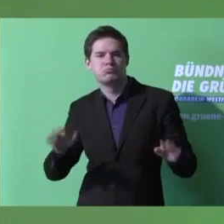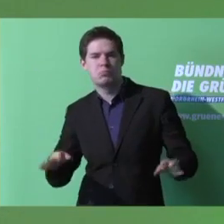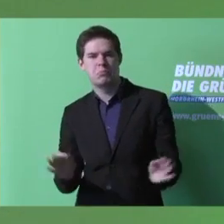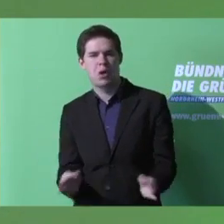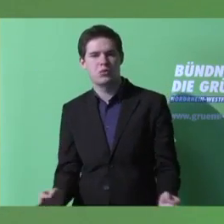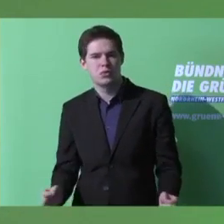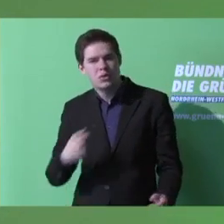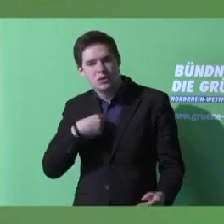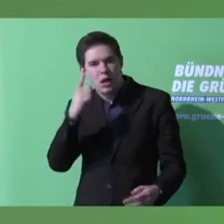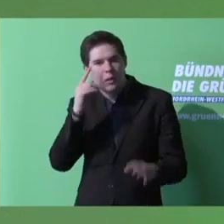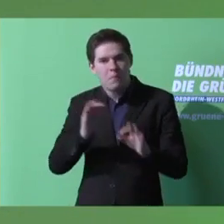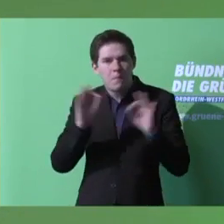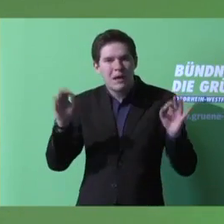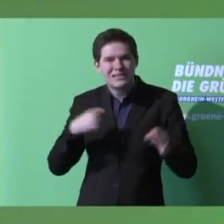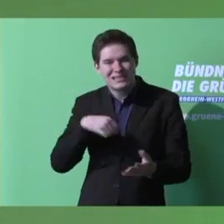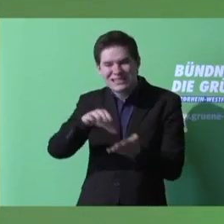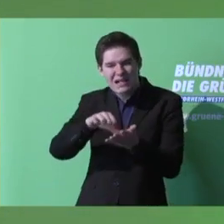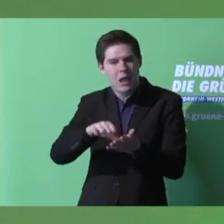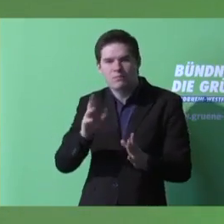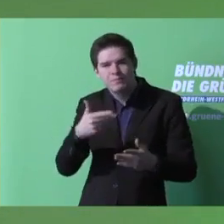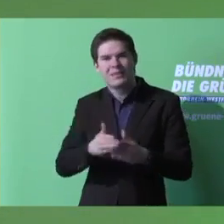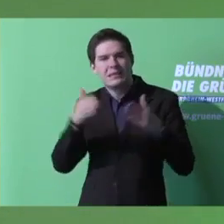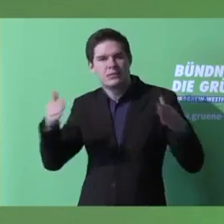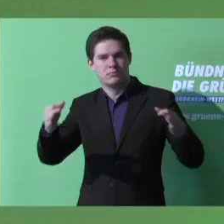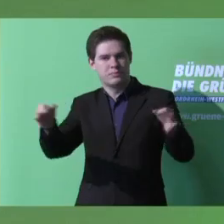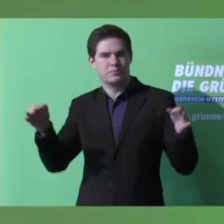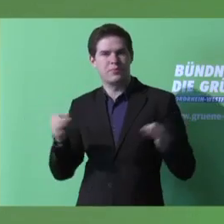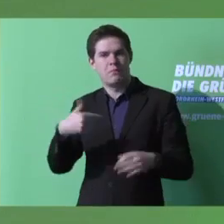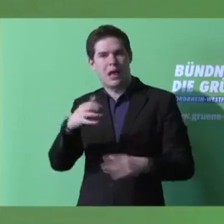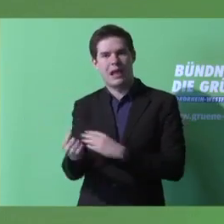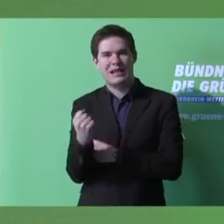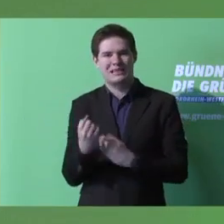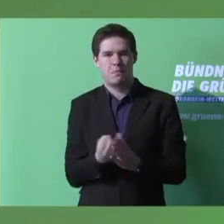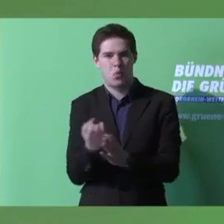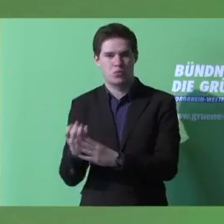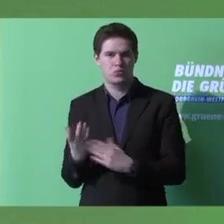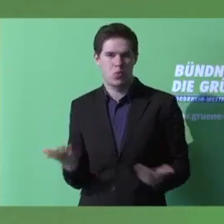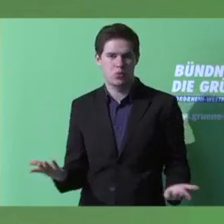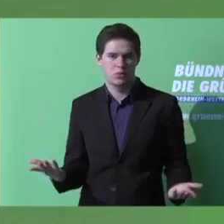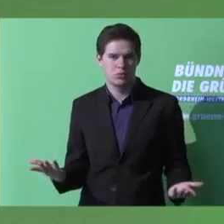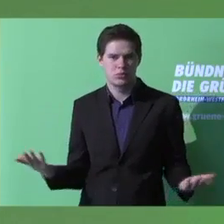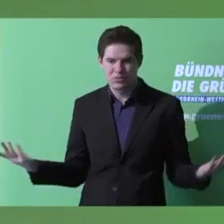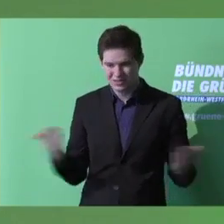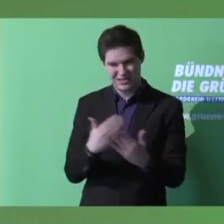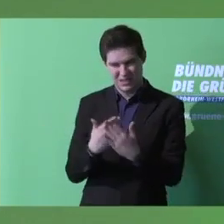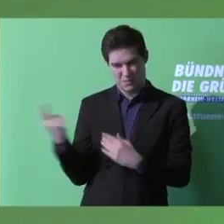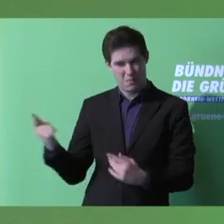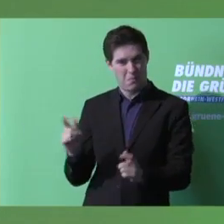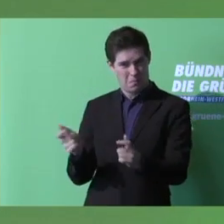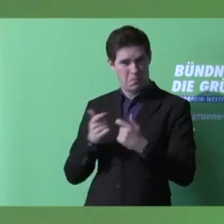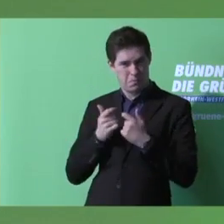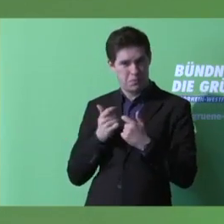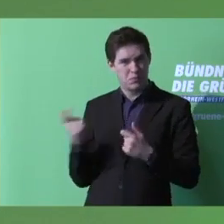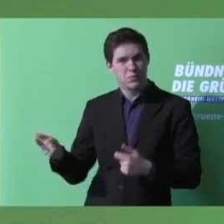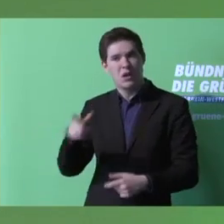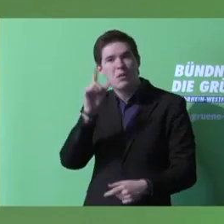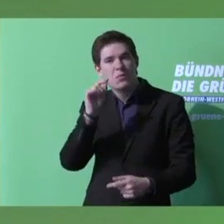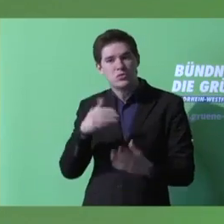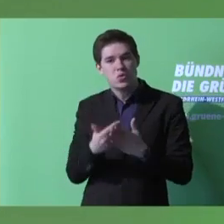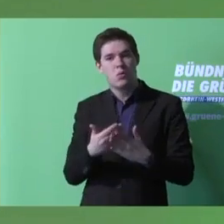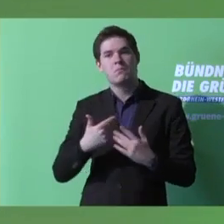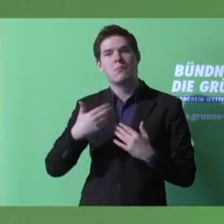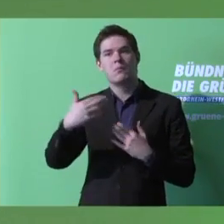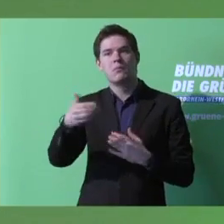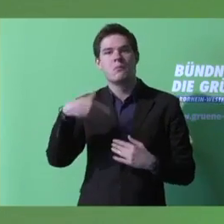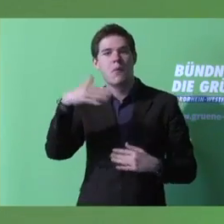Dezentralität in der Energieproduktion zu setzen. Diese Blockade steht dafür, dass in NRW marode Brücken weiterverfallen,